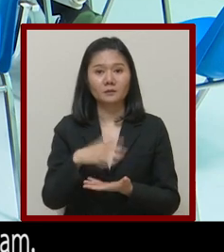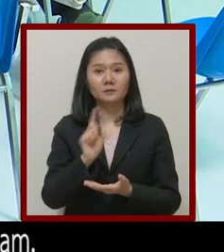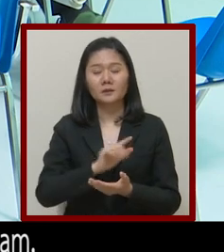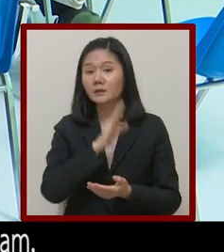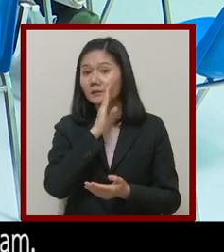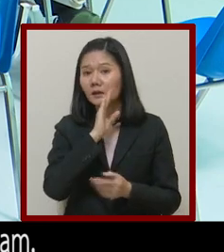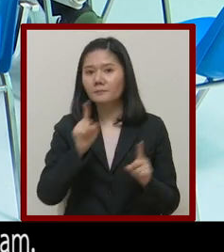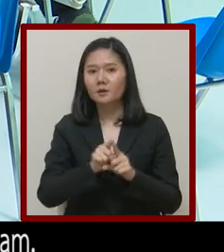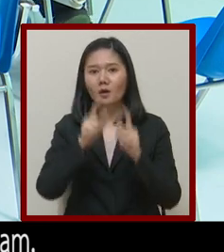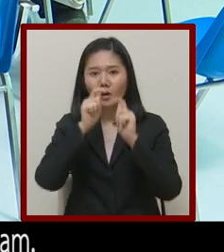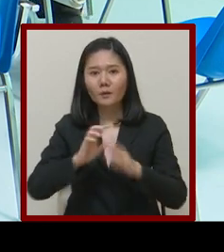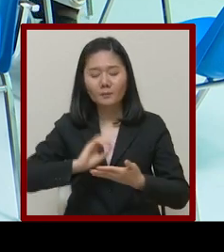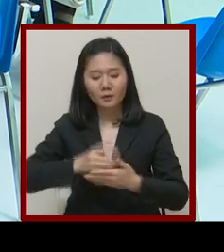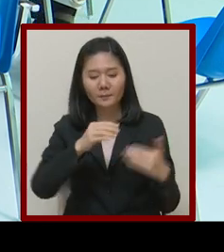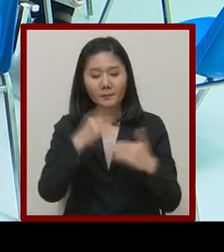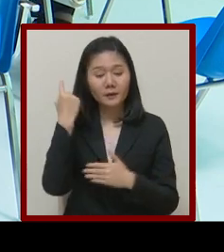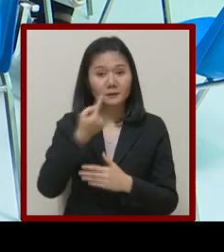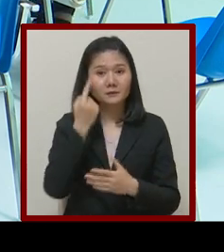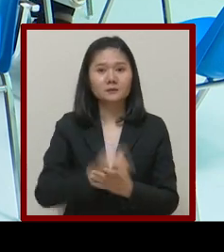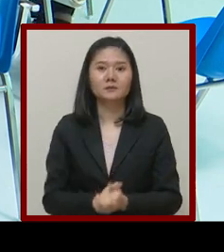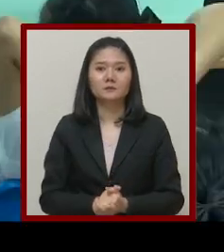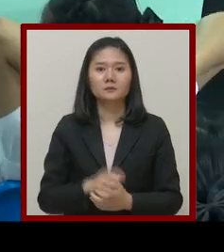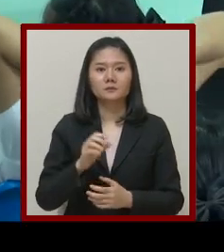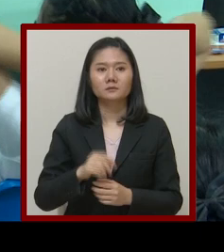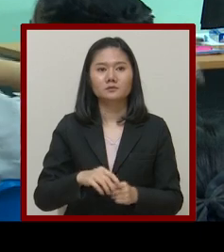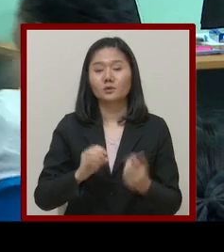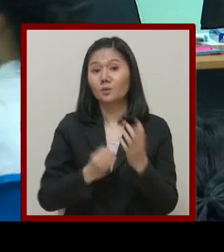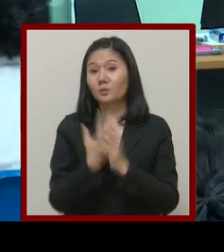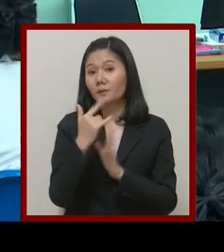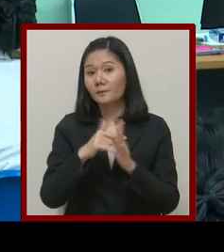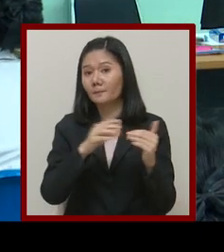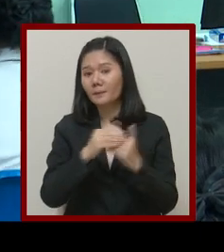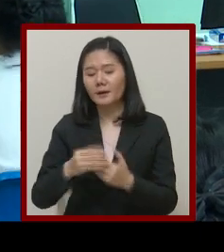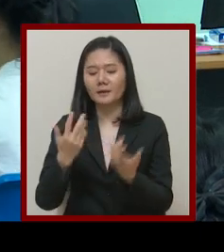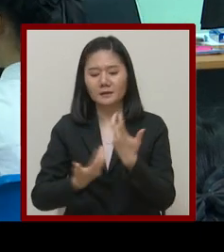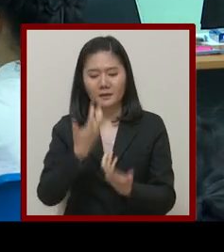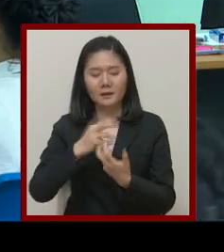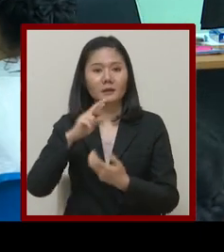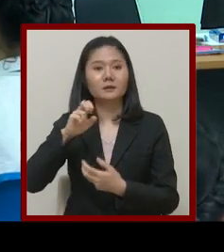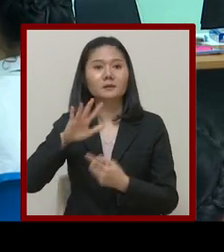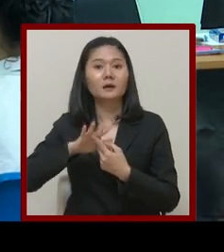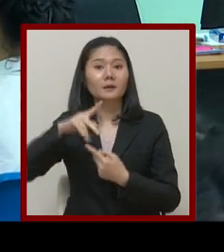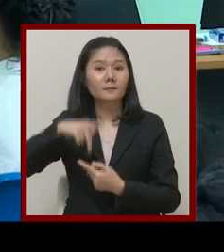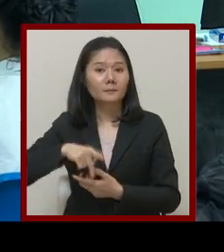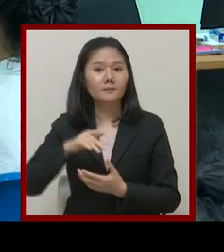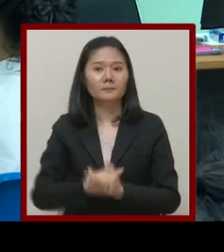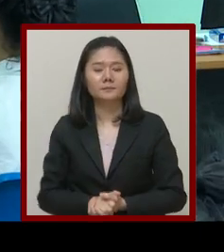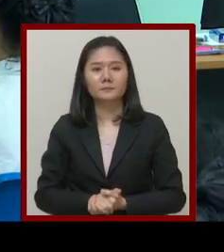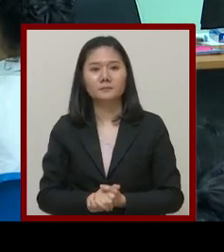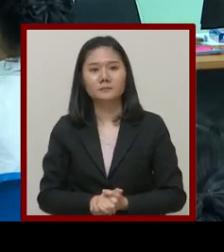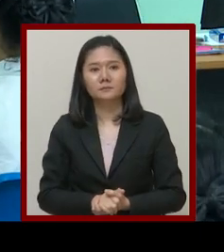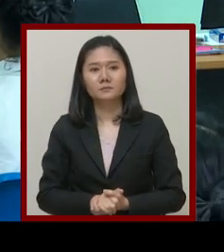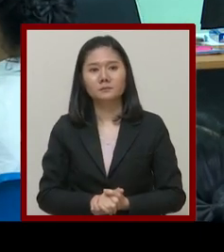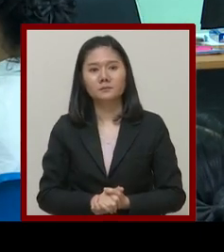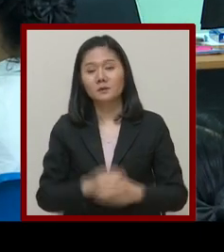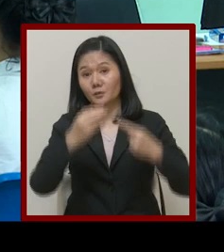าเกิดว่าได้ออกแบบโปรแกรมนำเที่ยวทัวร์สมุนไพรชนบทแล้วเนี่ยจะพาลงไปเก็บหญ้ารีแพร์ซึ่งไล่ฟังตั้